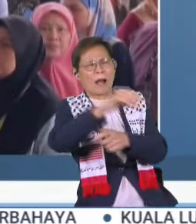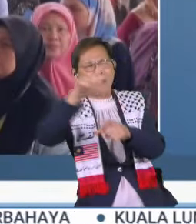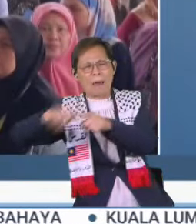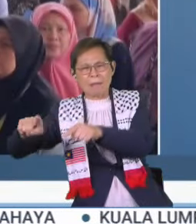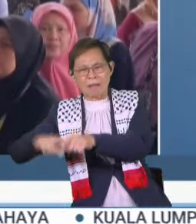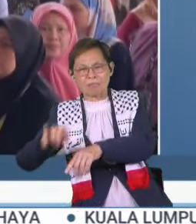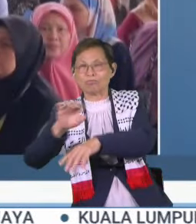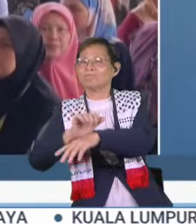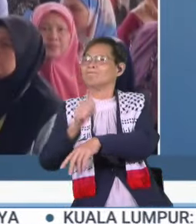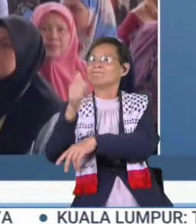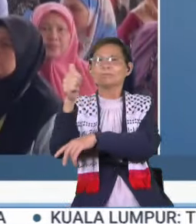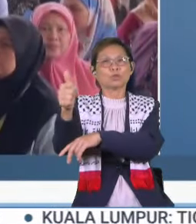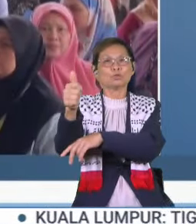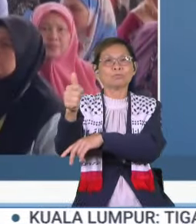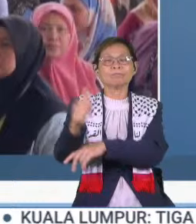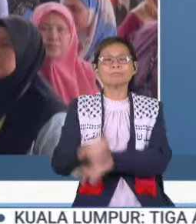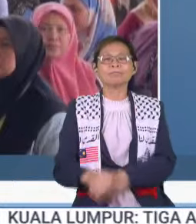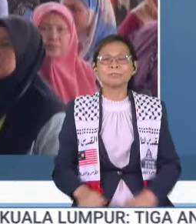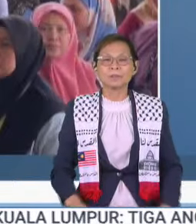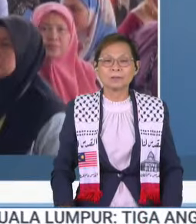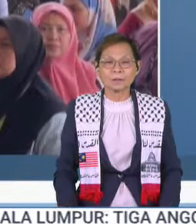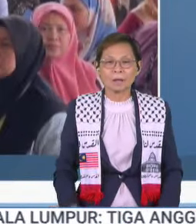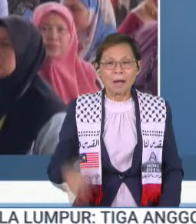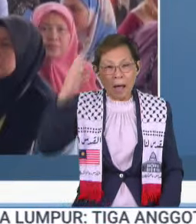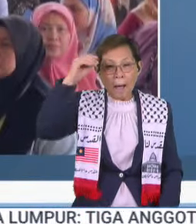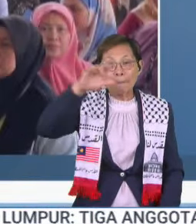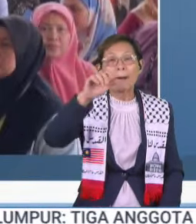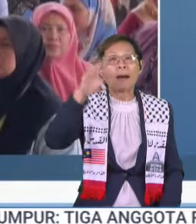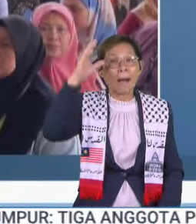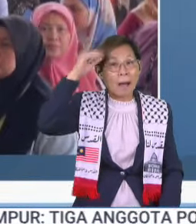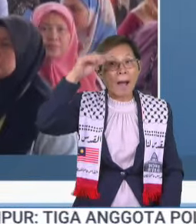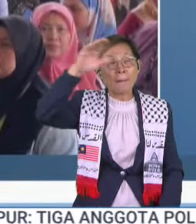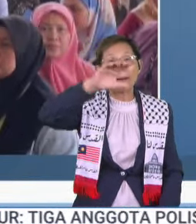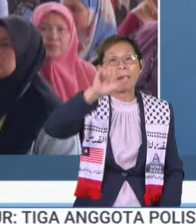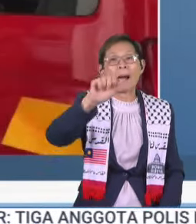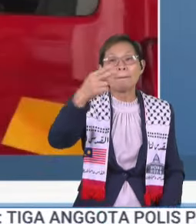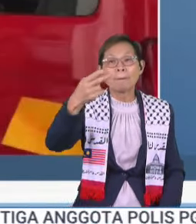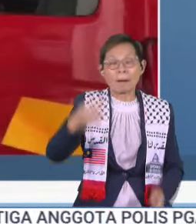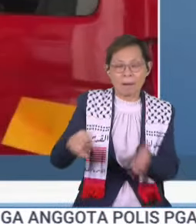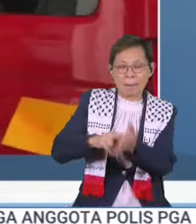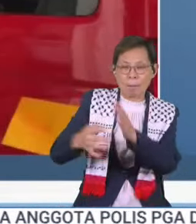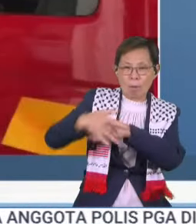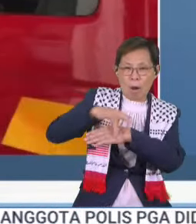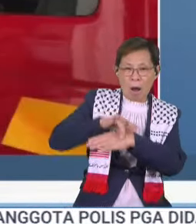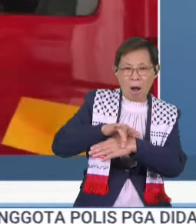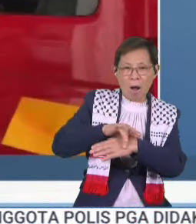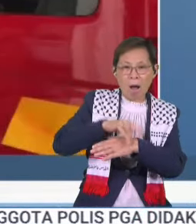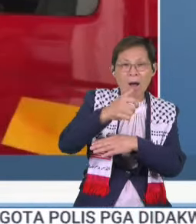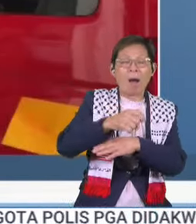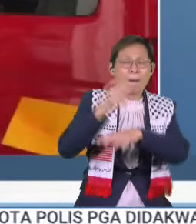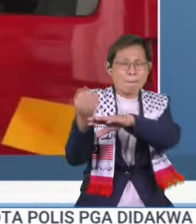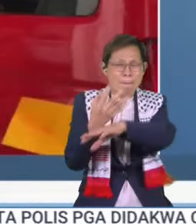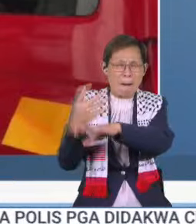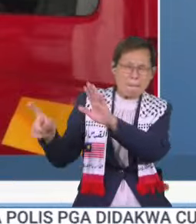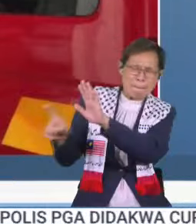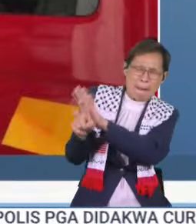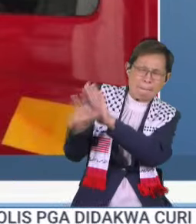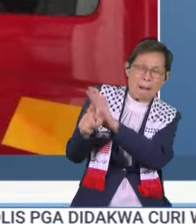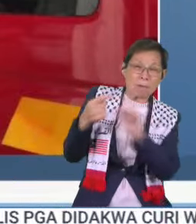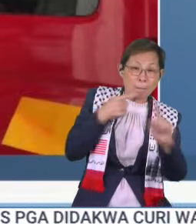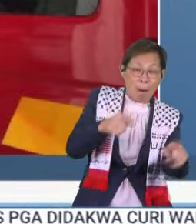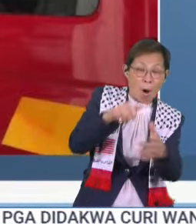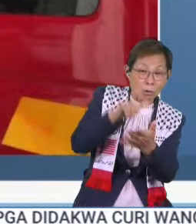sebagainya berfungsi dengan baik. Jelas Abang Ahmad, atas laporan awal terus seriga alat pengera kecemasan dan atas